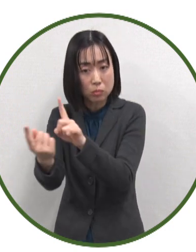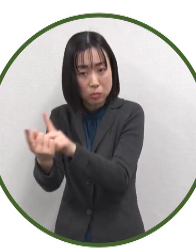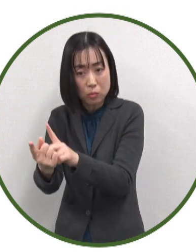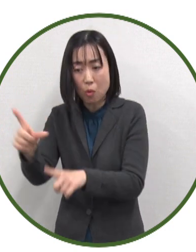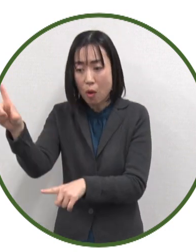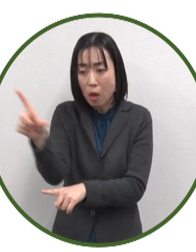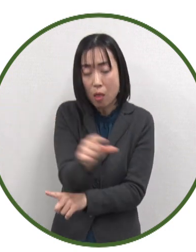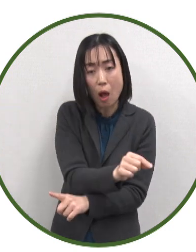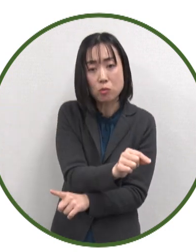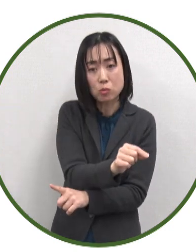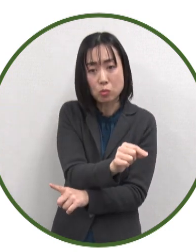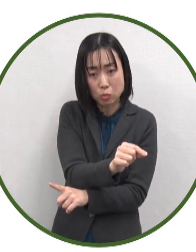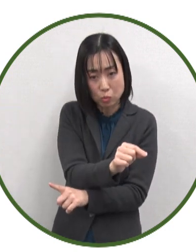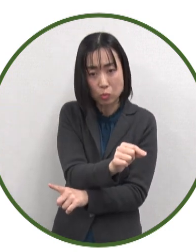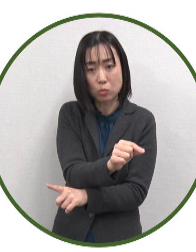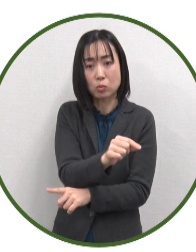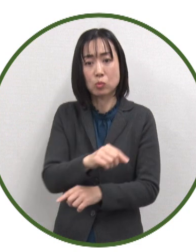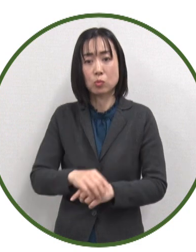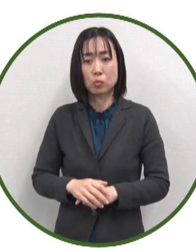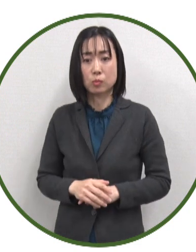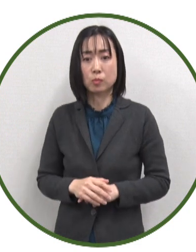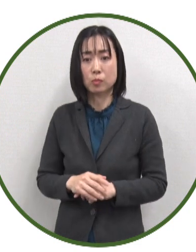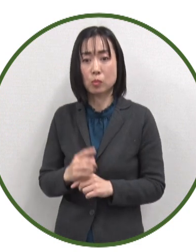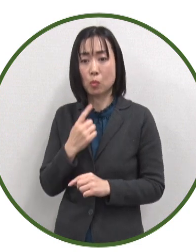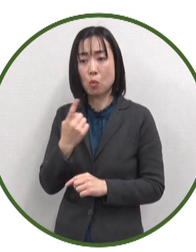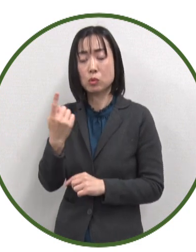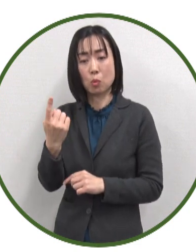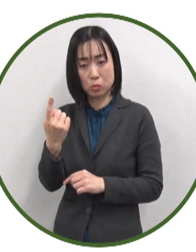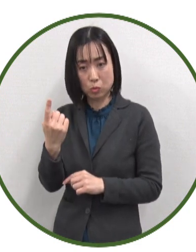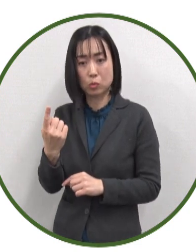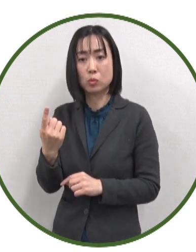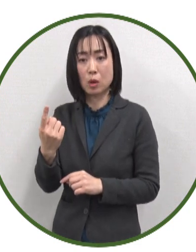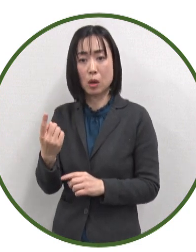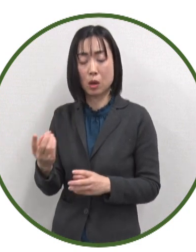するということ、でもう一つは陽性者と